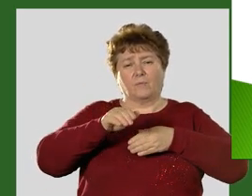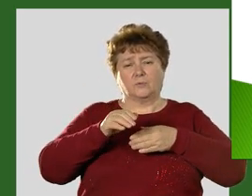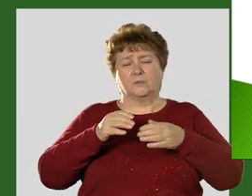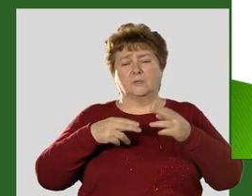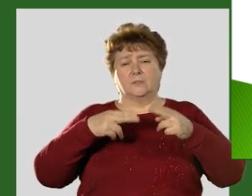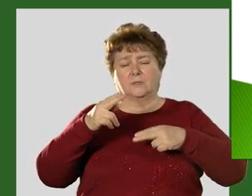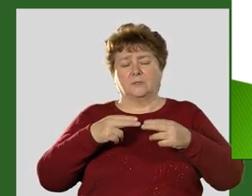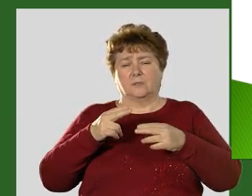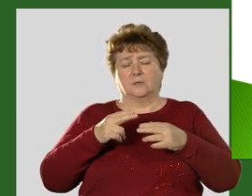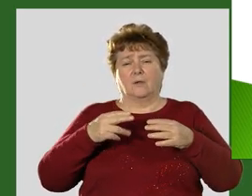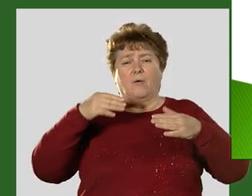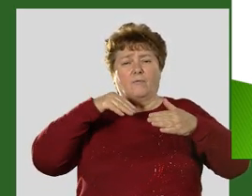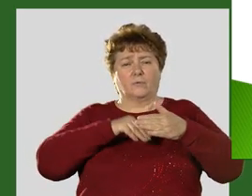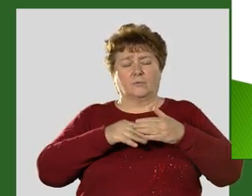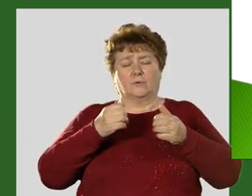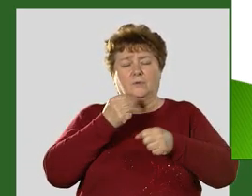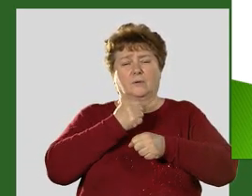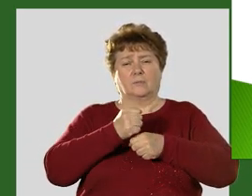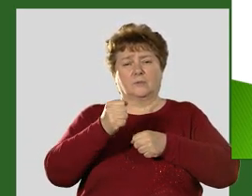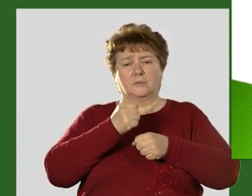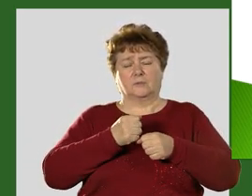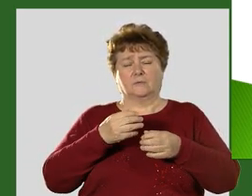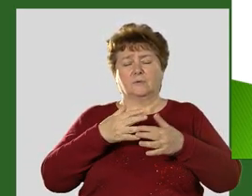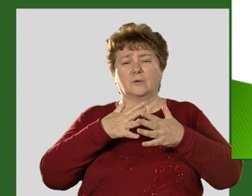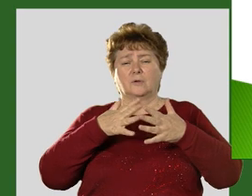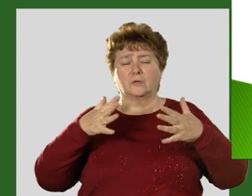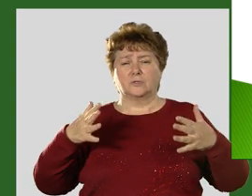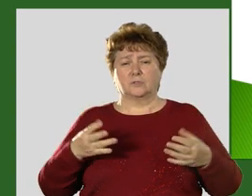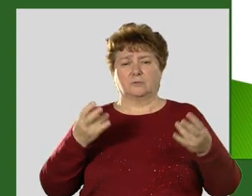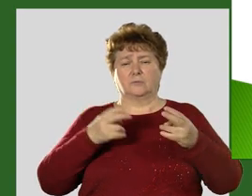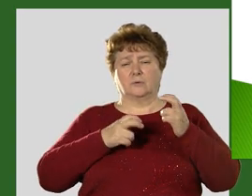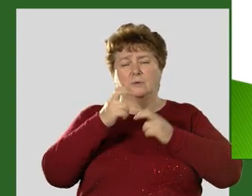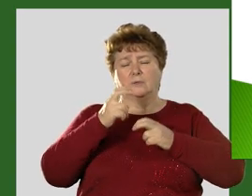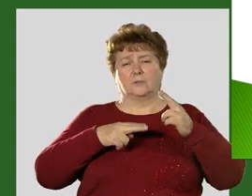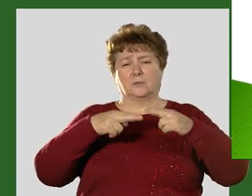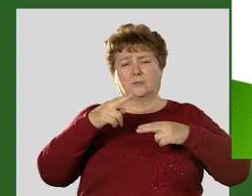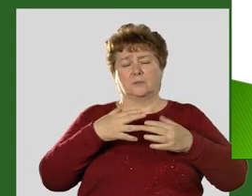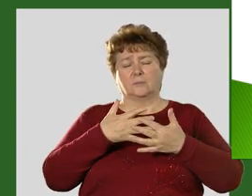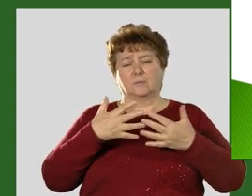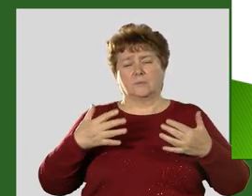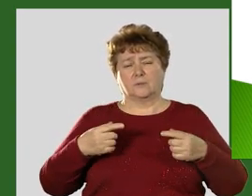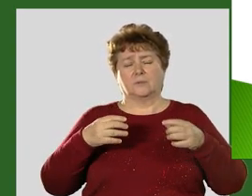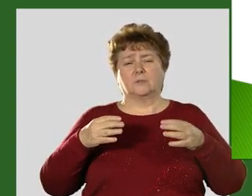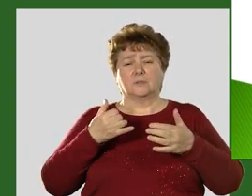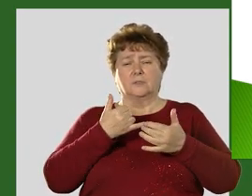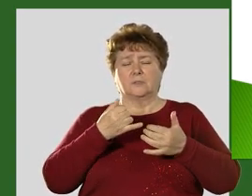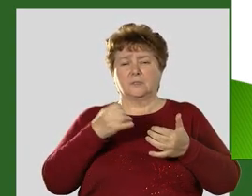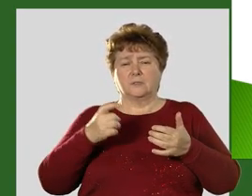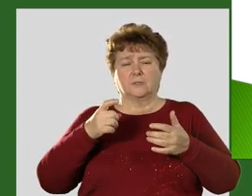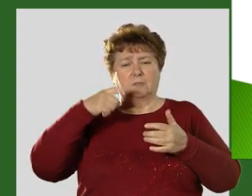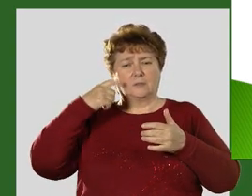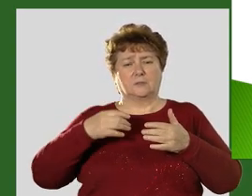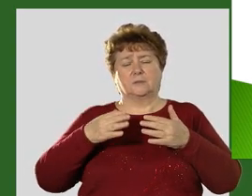материалов внутреннего производства предполагается расширение производства строительных материалов из отечественного